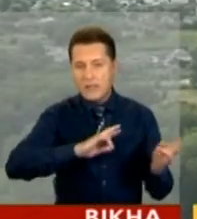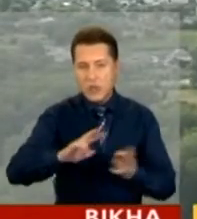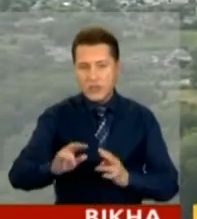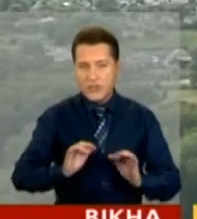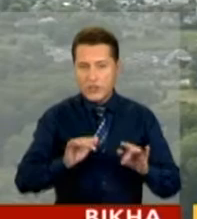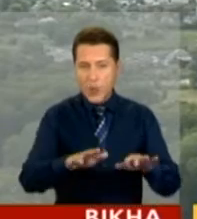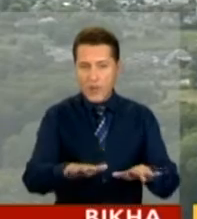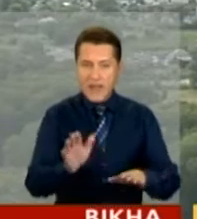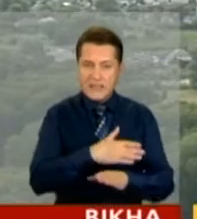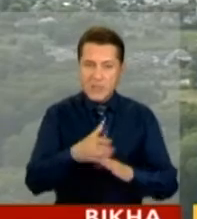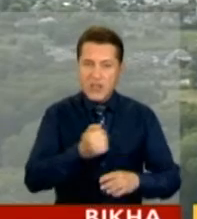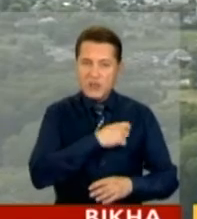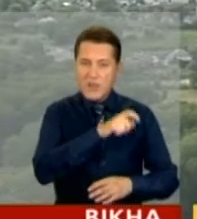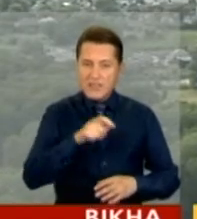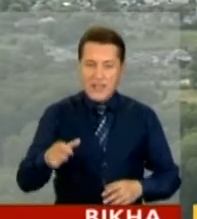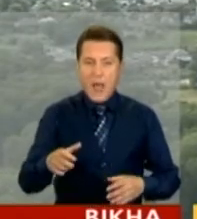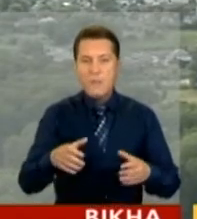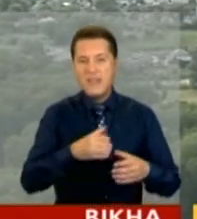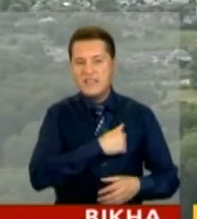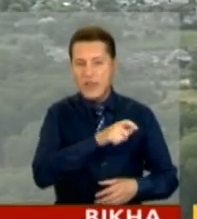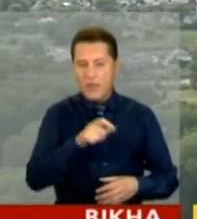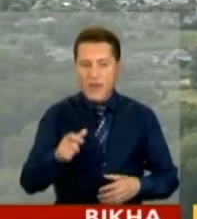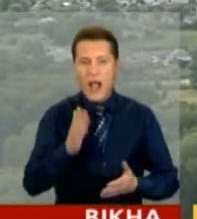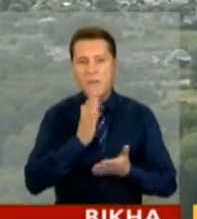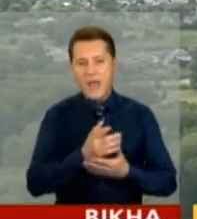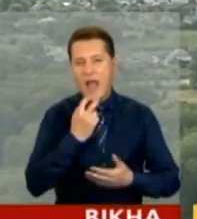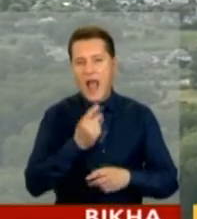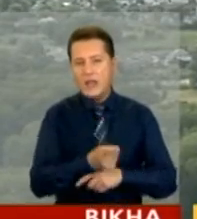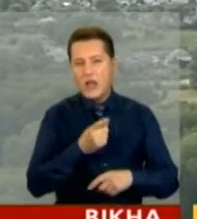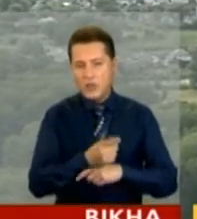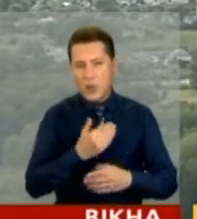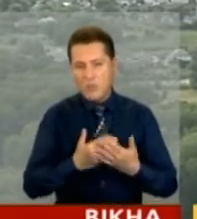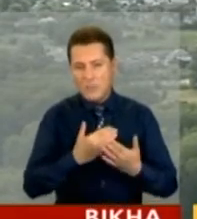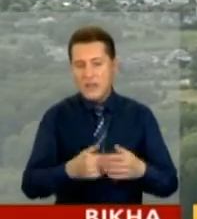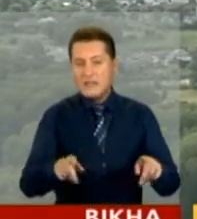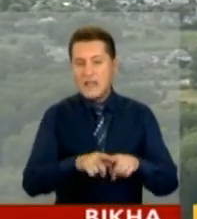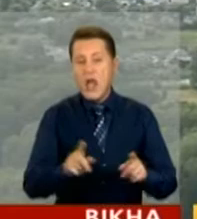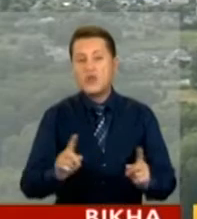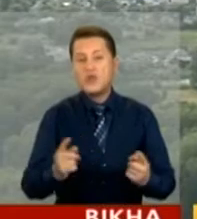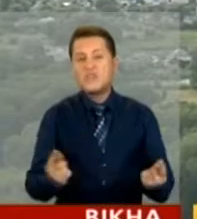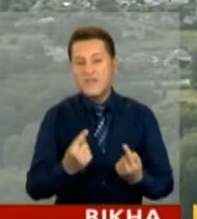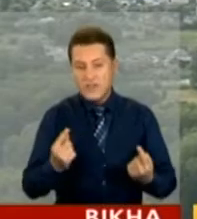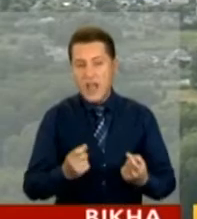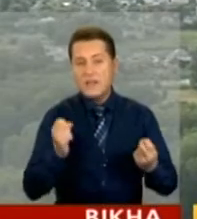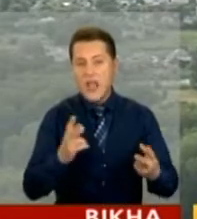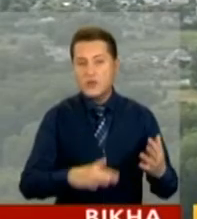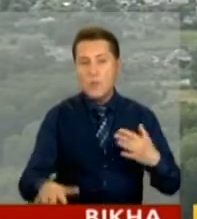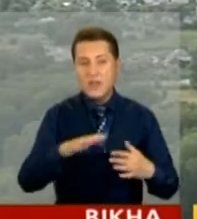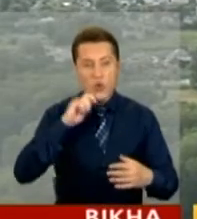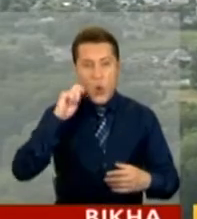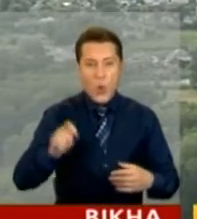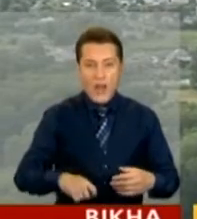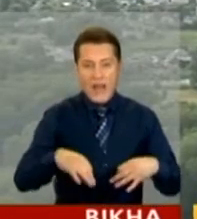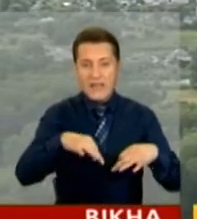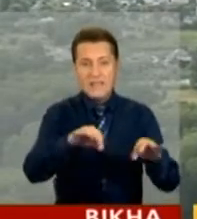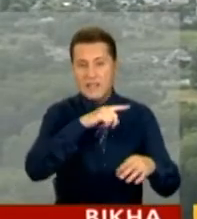операції, між бійцями, між силовиками, вже навіть ходить такий анекдот. Звучить він приблизно так, що, ну, звичайно, якщо по території України